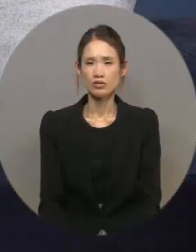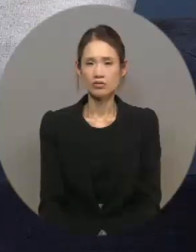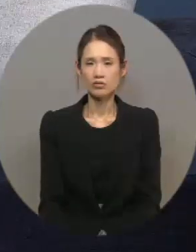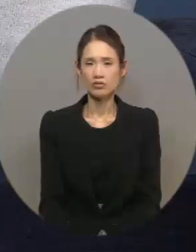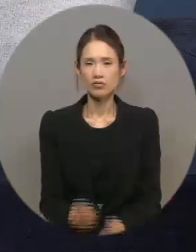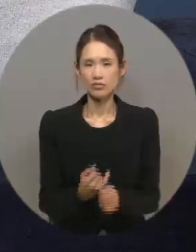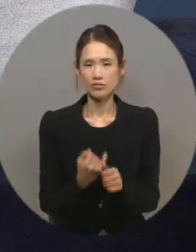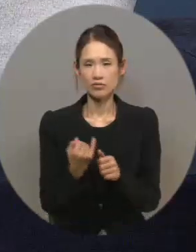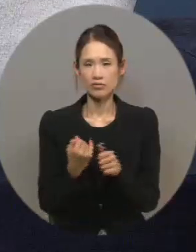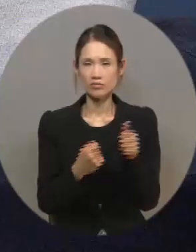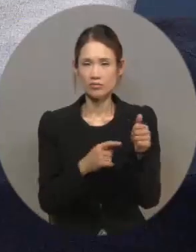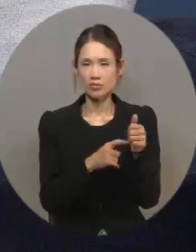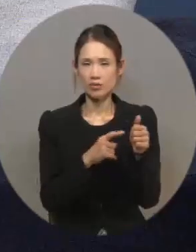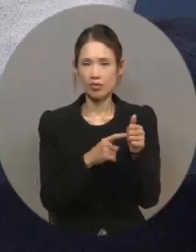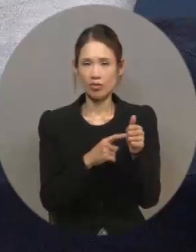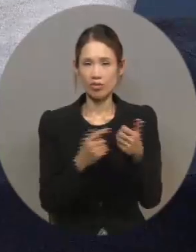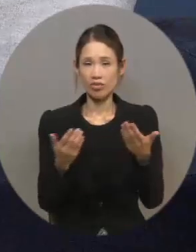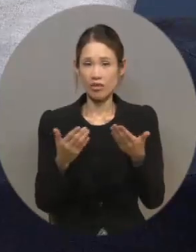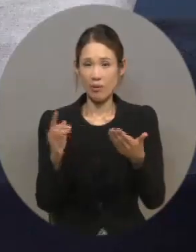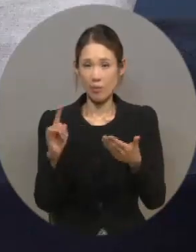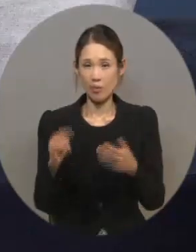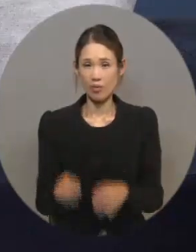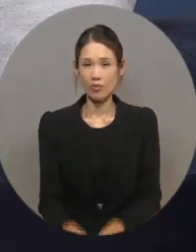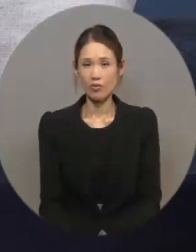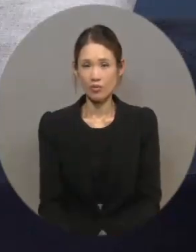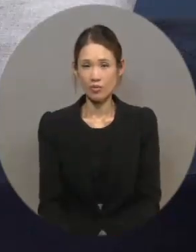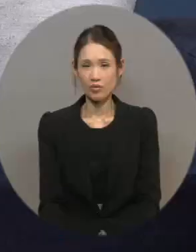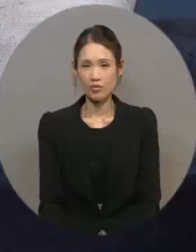남편은 무슨 일 하시는지 아세요?